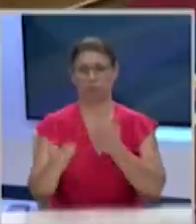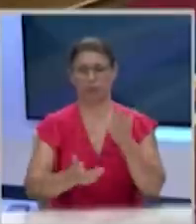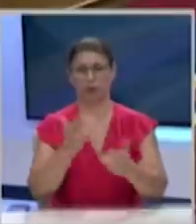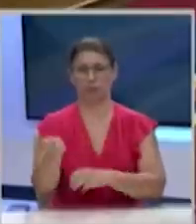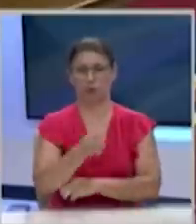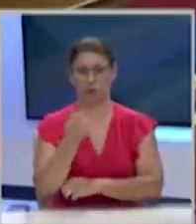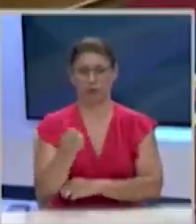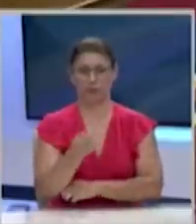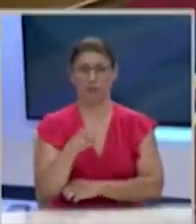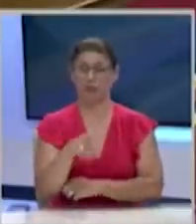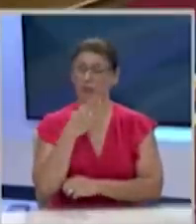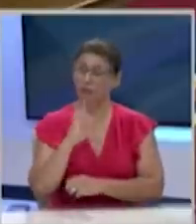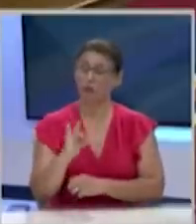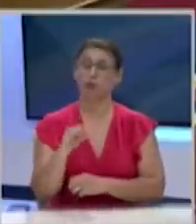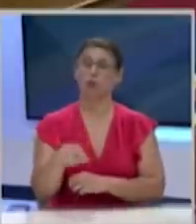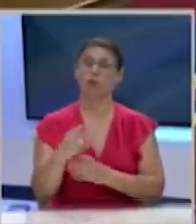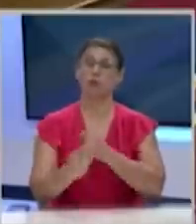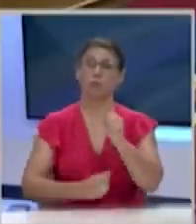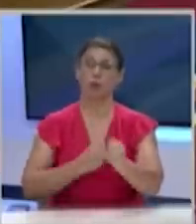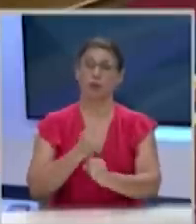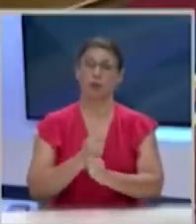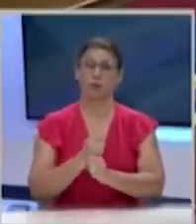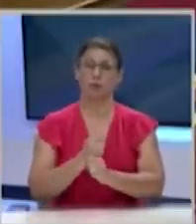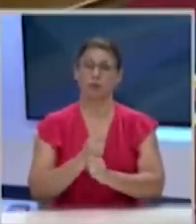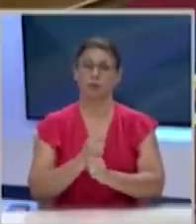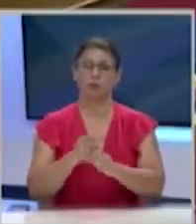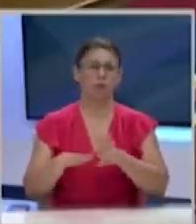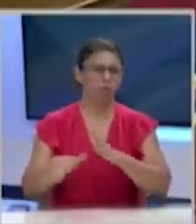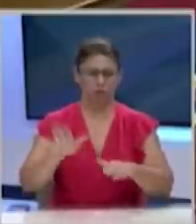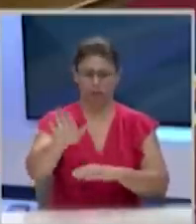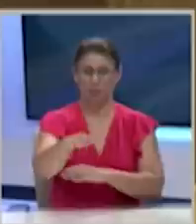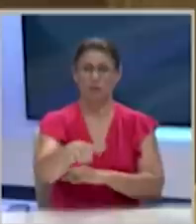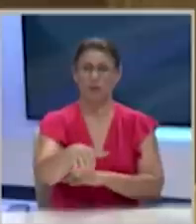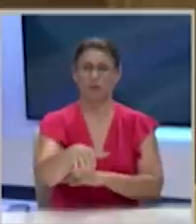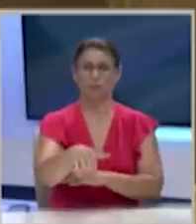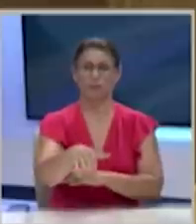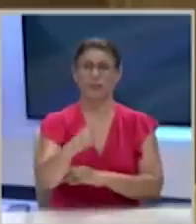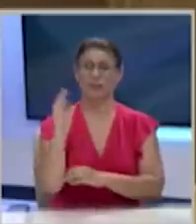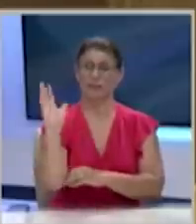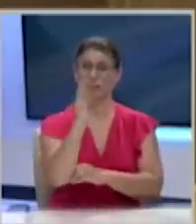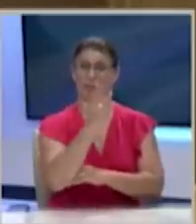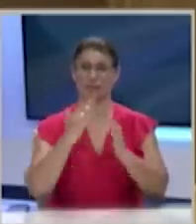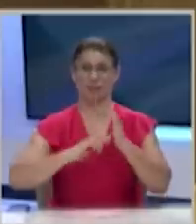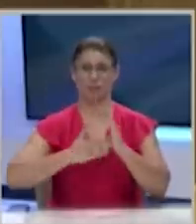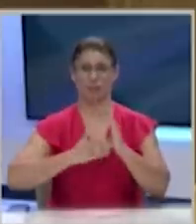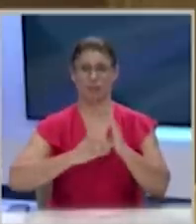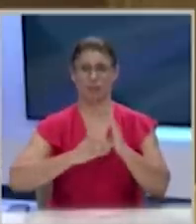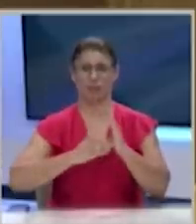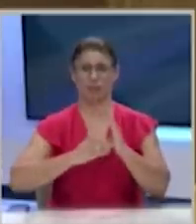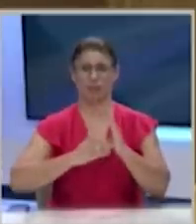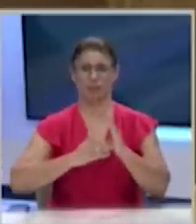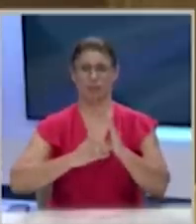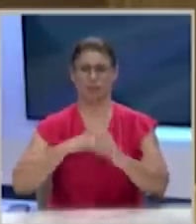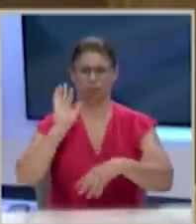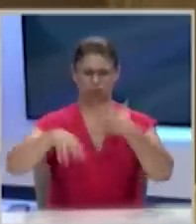Γι' αυτό παραμένει τόσα χρόνια η αποδιοργάνωση και η υποβάθμιση της δασικής υπηρεσίας. Το